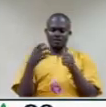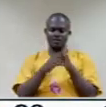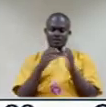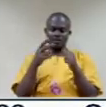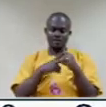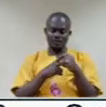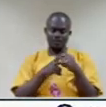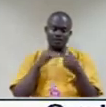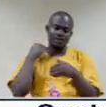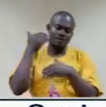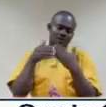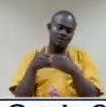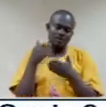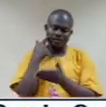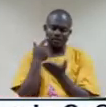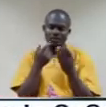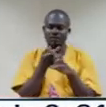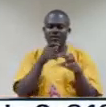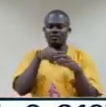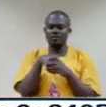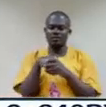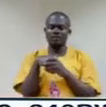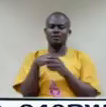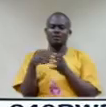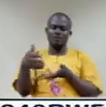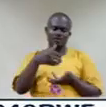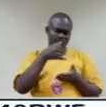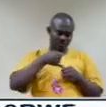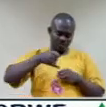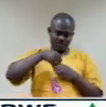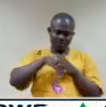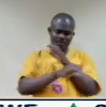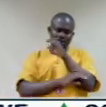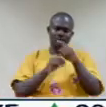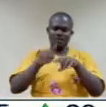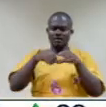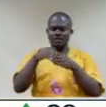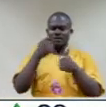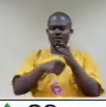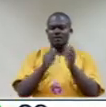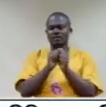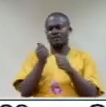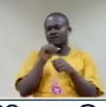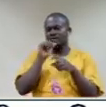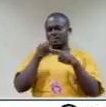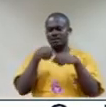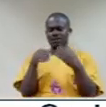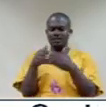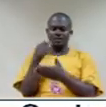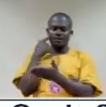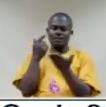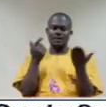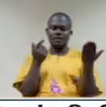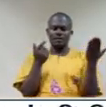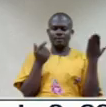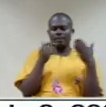1,605.7 zizaturuka mu mafaranga azakusanywa imbere mu gihugu yaba ashingiye ku misoro n'atayishingiyeho hakaba n'inguzanyo